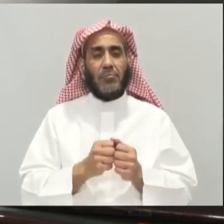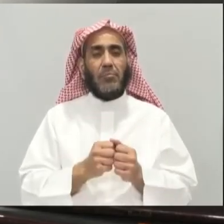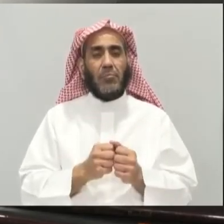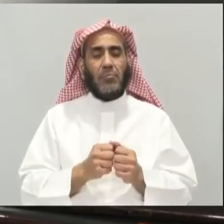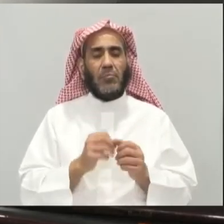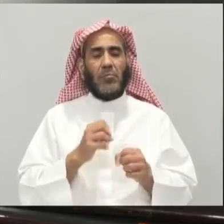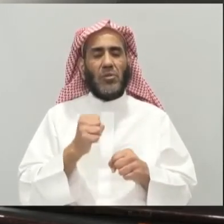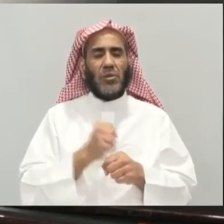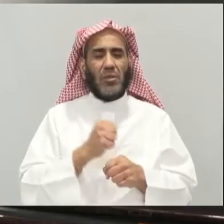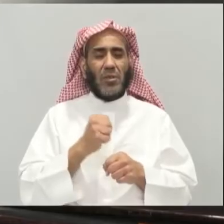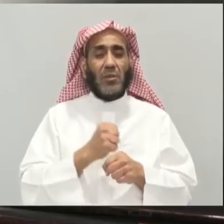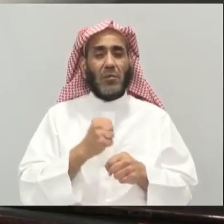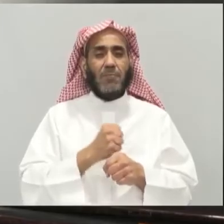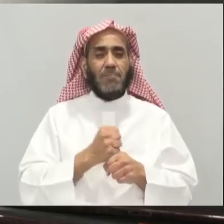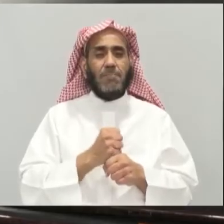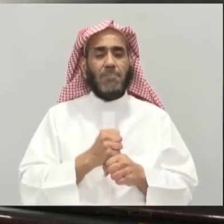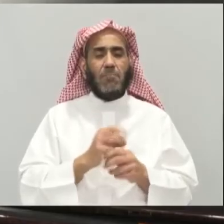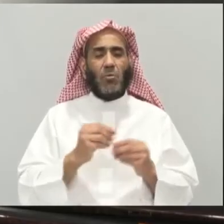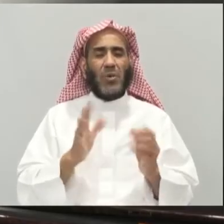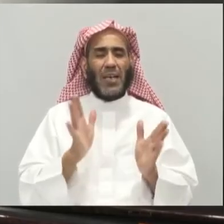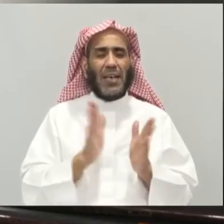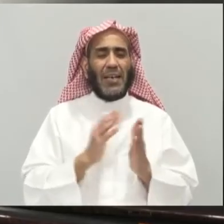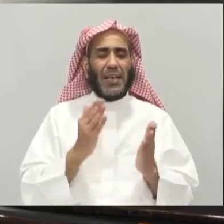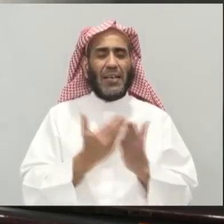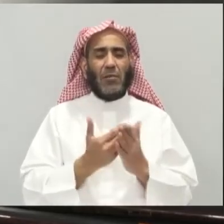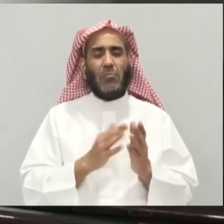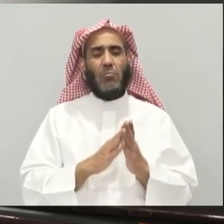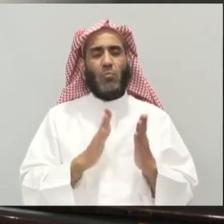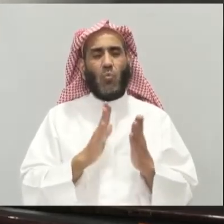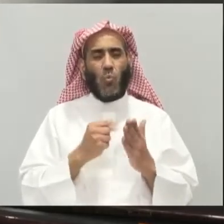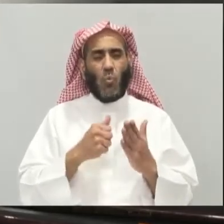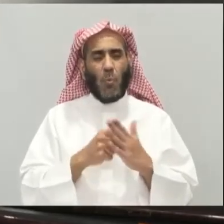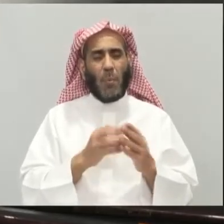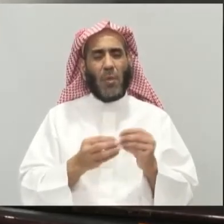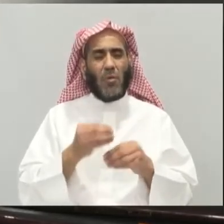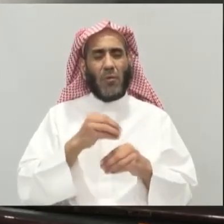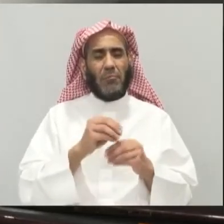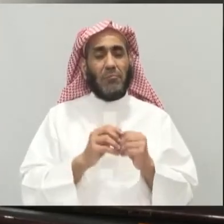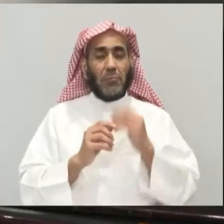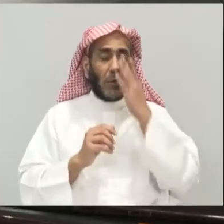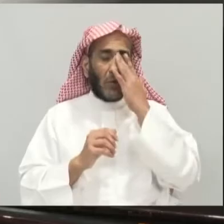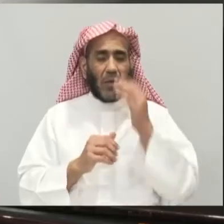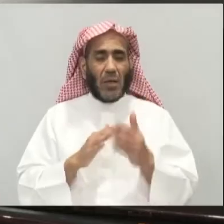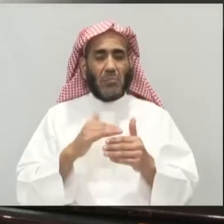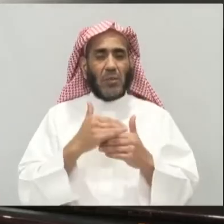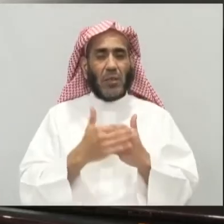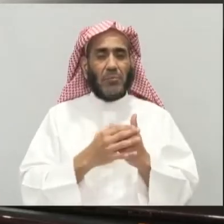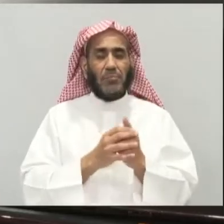استخدامه لصقه ويتم بعدها اضافه همم البطانه